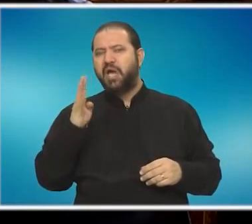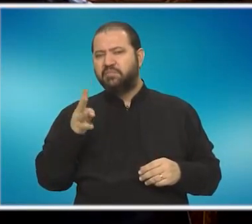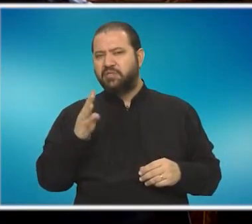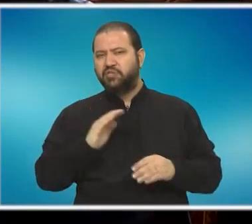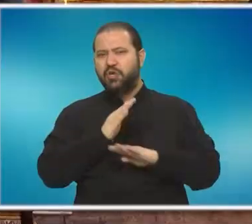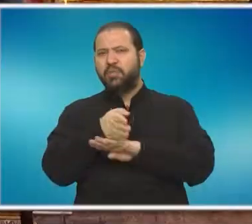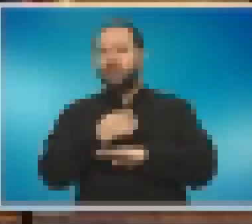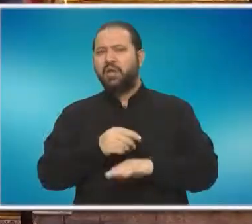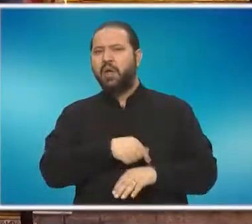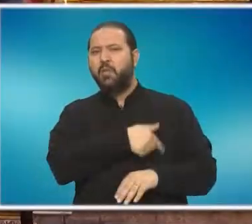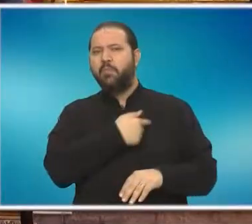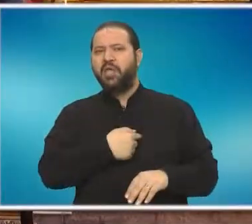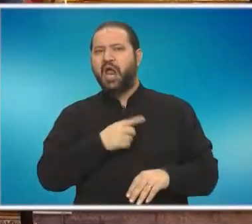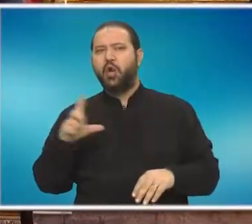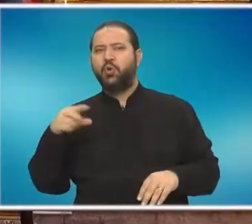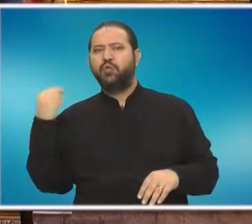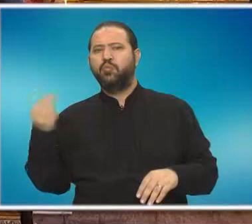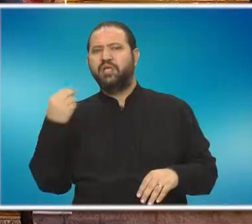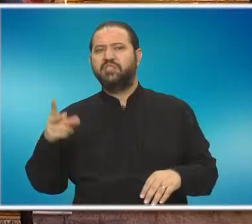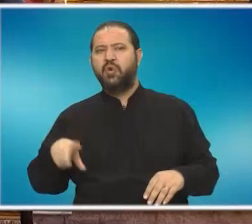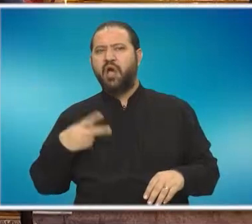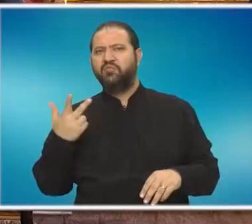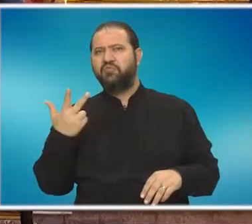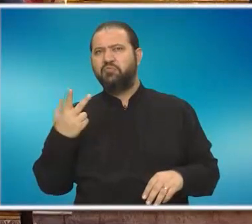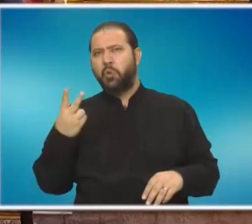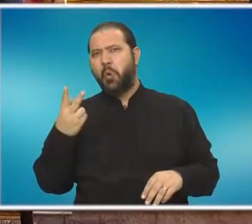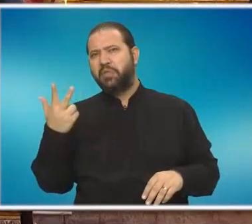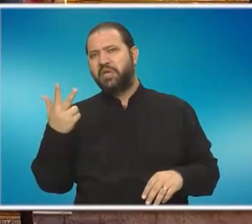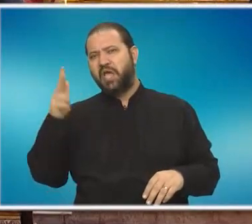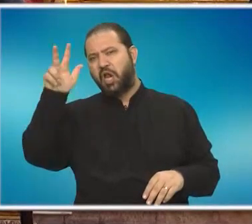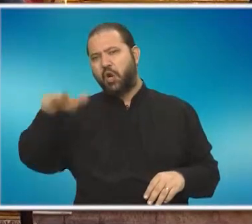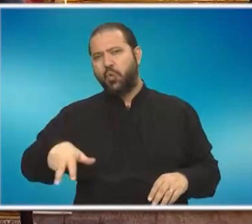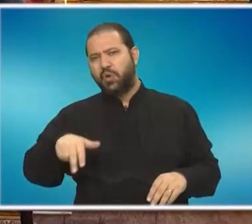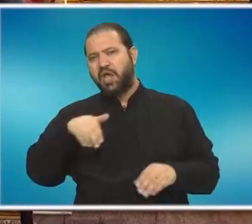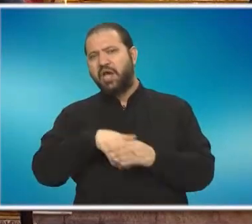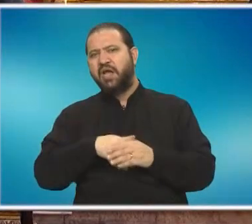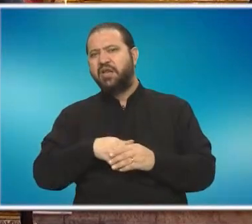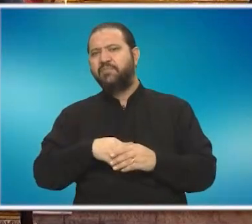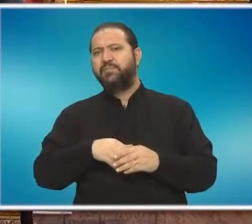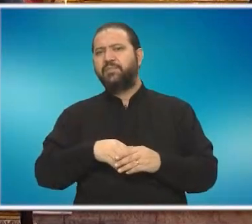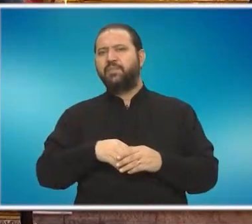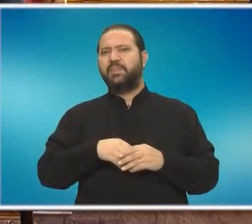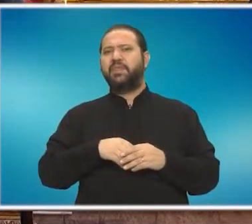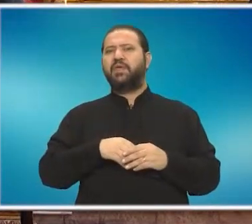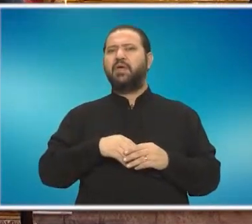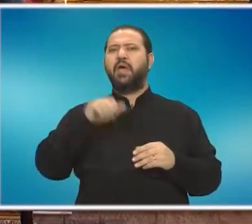Dumnezeu, am slujit 2-3 luni în Seattle, în America.